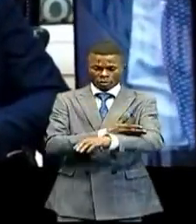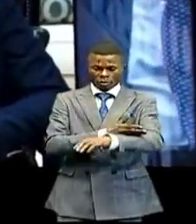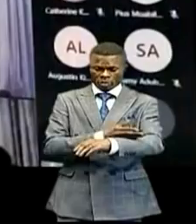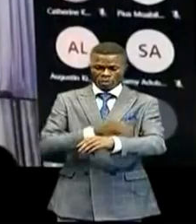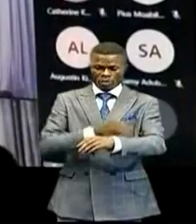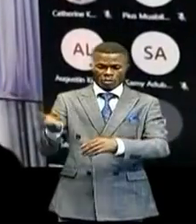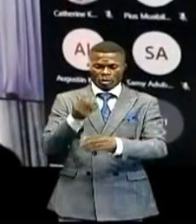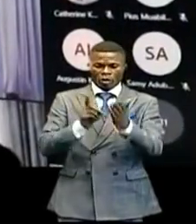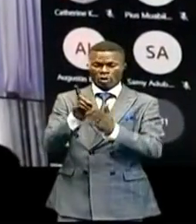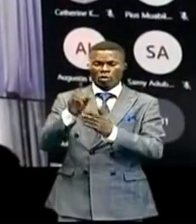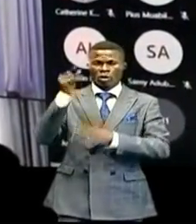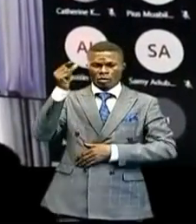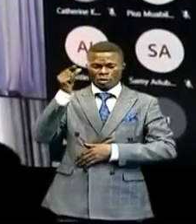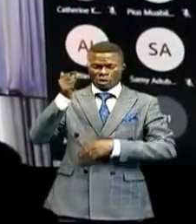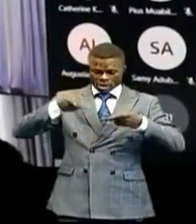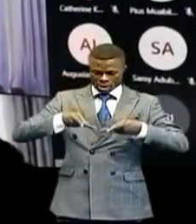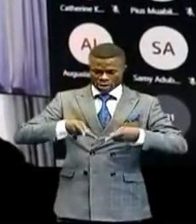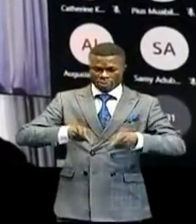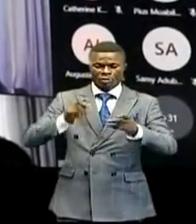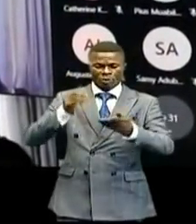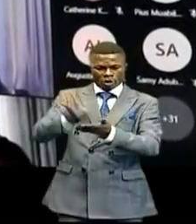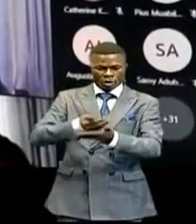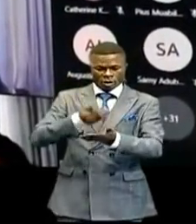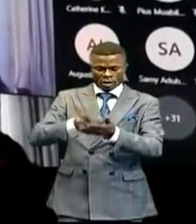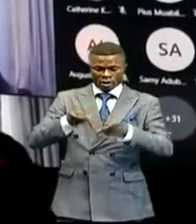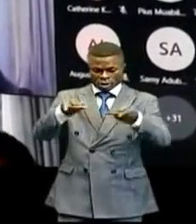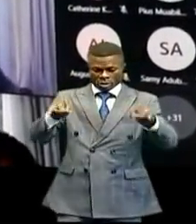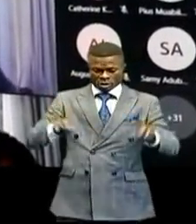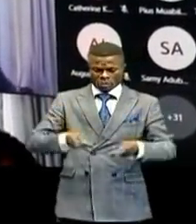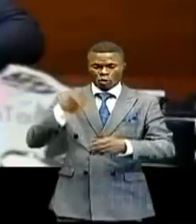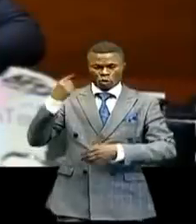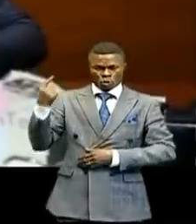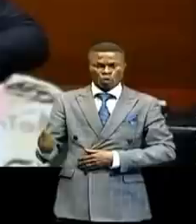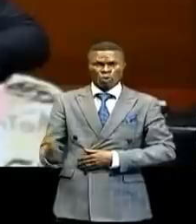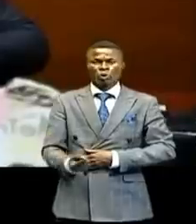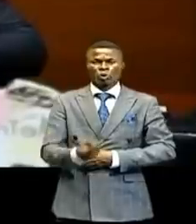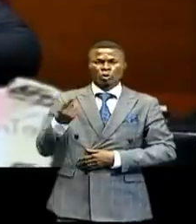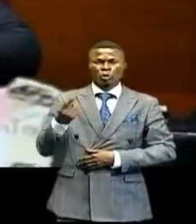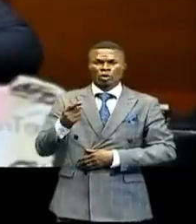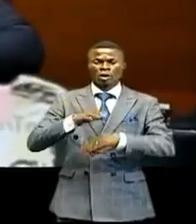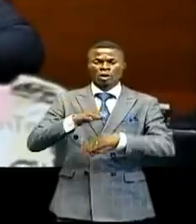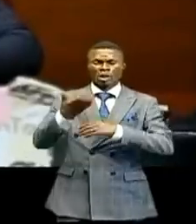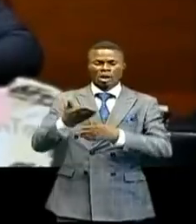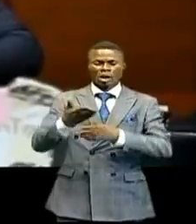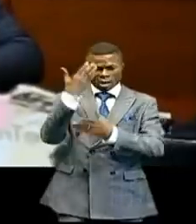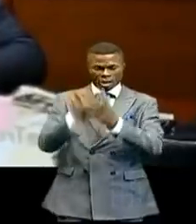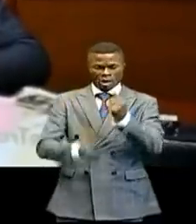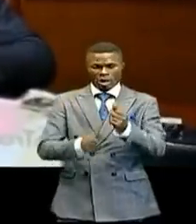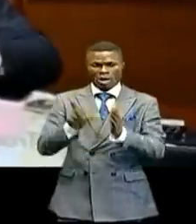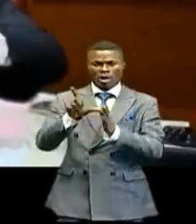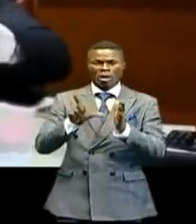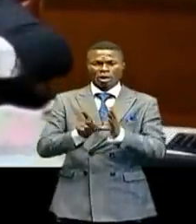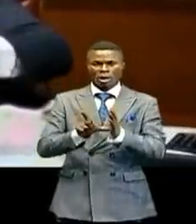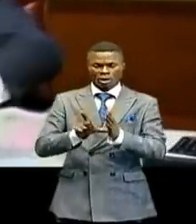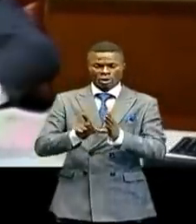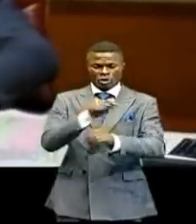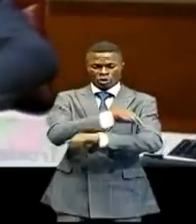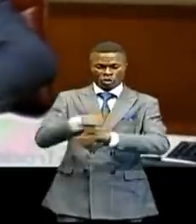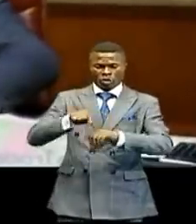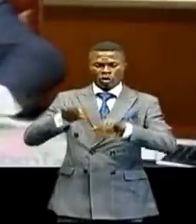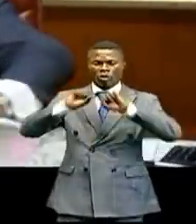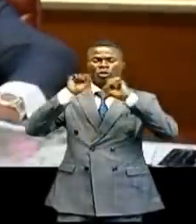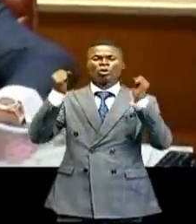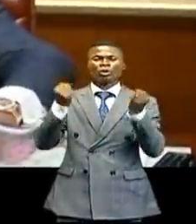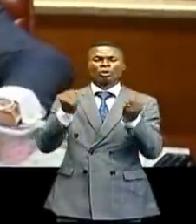de droits miniers et ou d'autorisation d'exploitation de carrière permanente à la suite des manquements des obligations administratives et